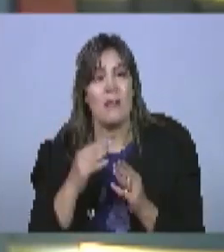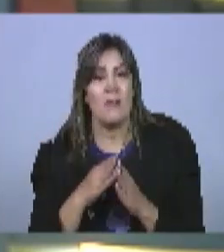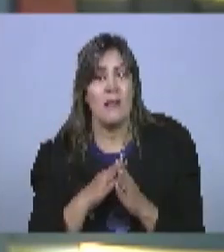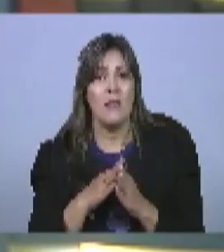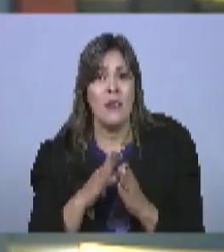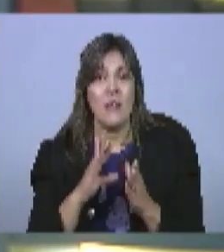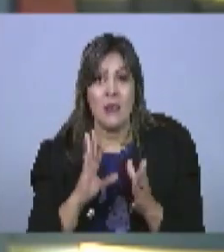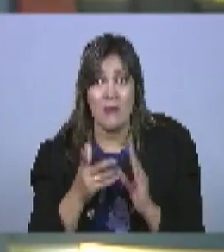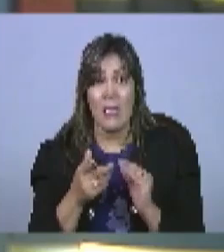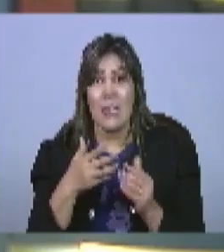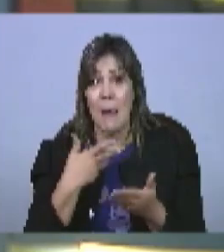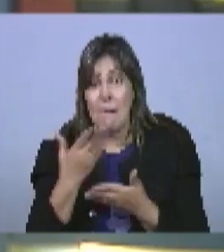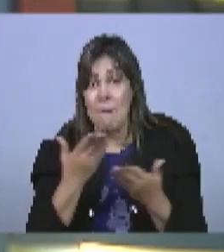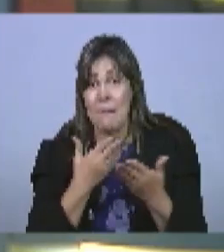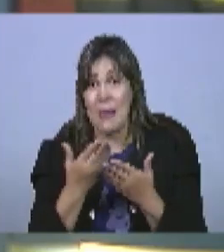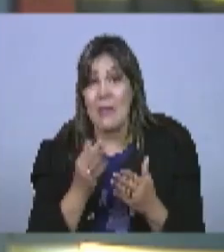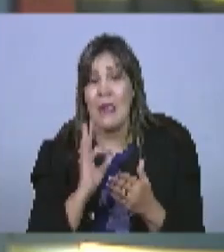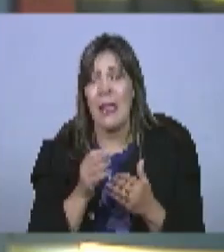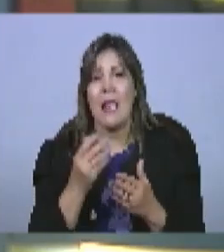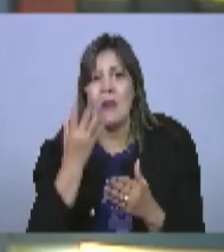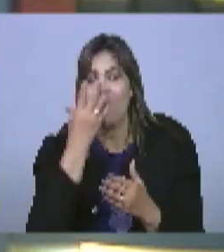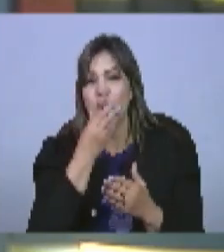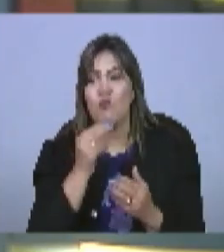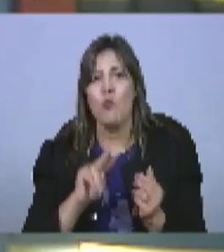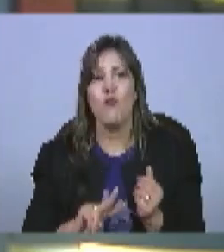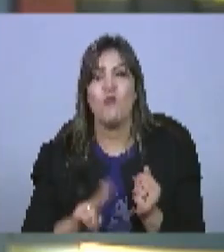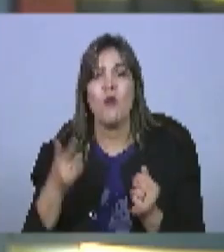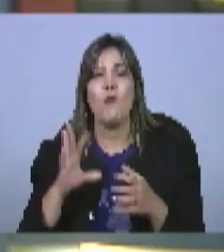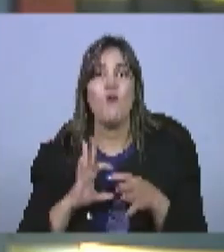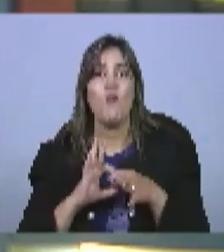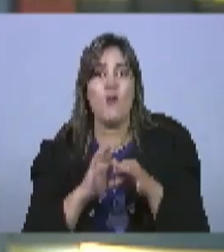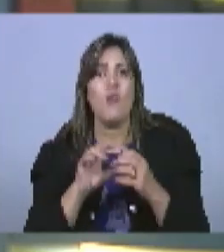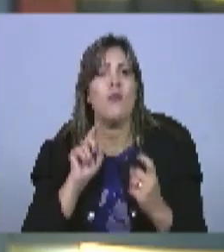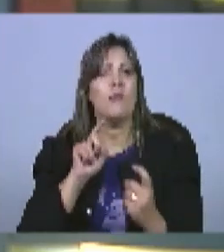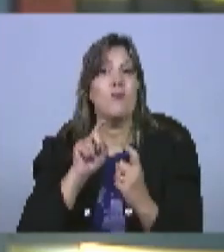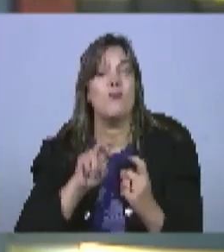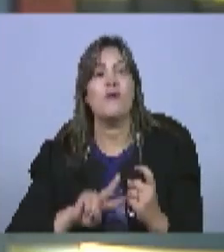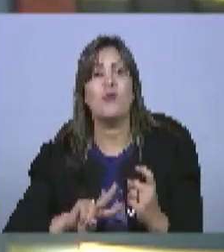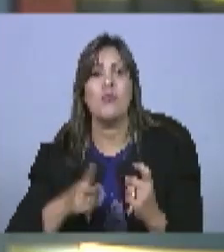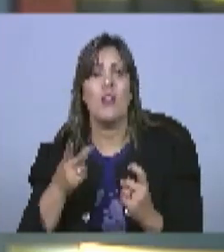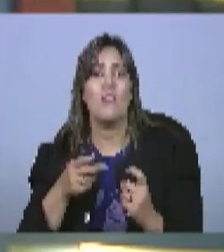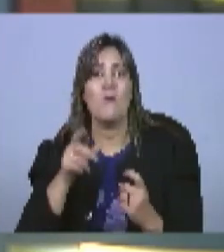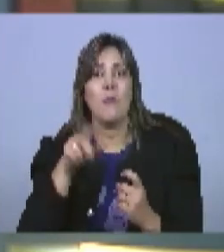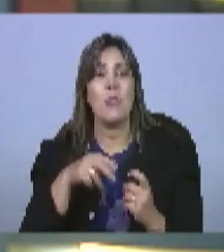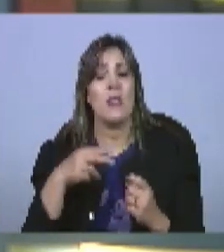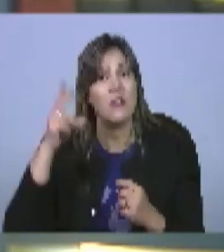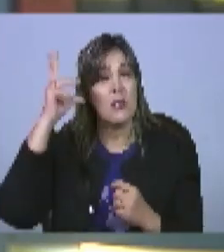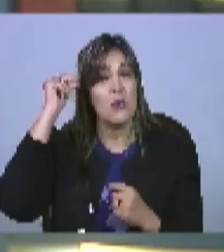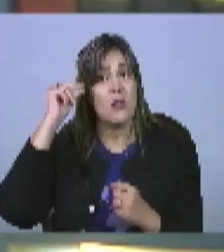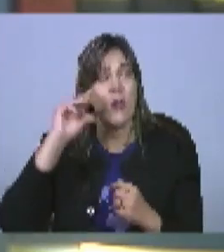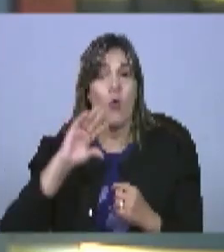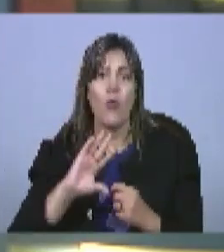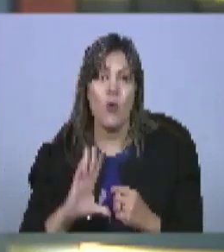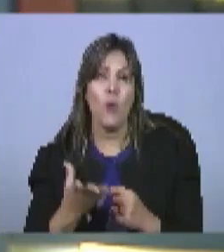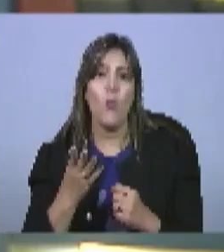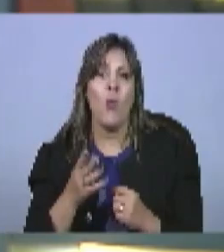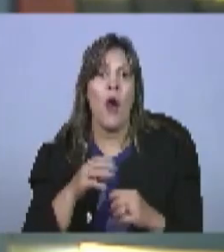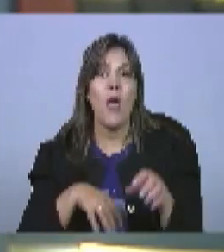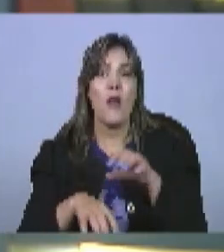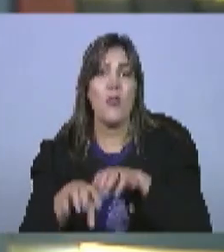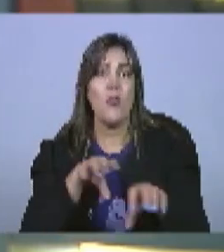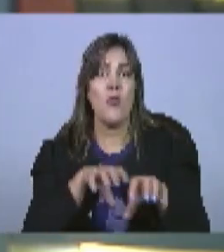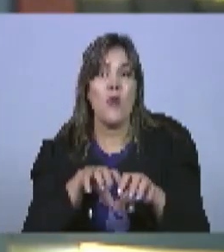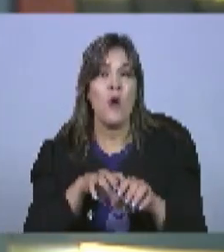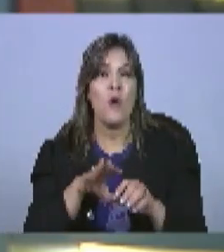يبقى اذا احنا بنتكلم على مشهد مختلف وعلاقه صراعيه مختلفه ما بين اسرائيل وما بين ايران